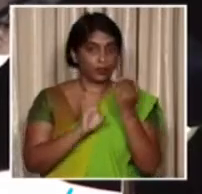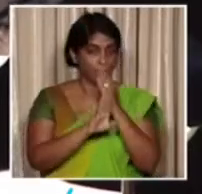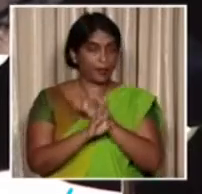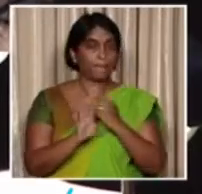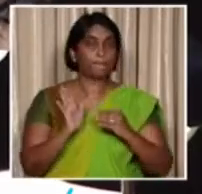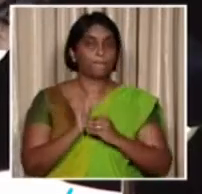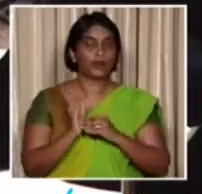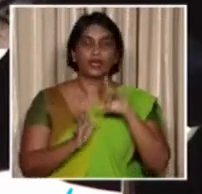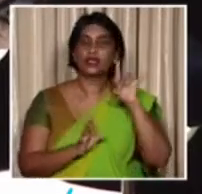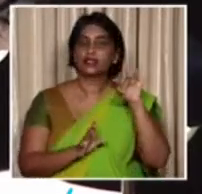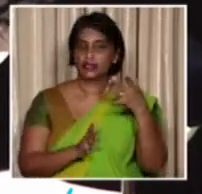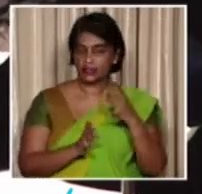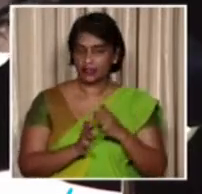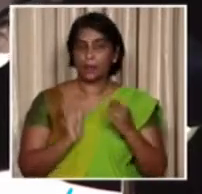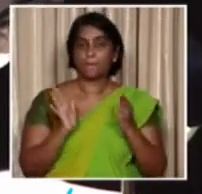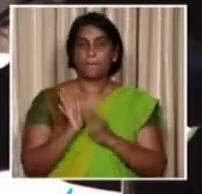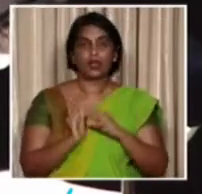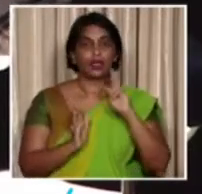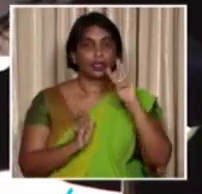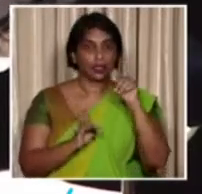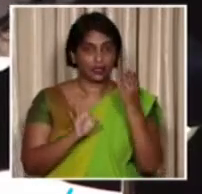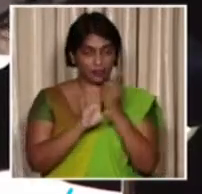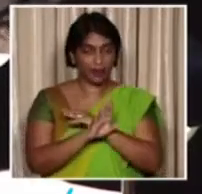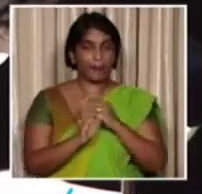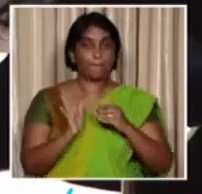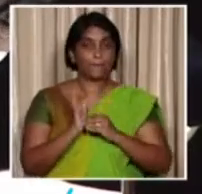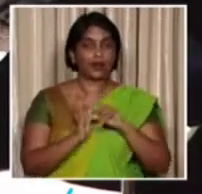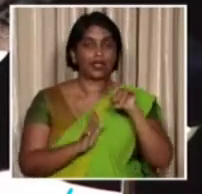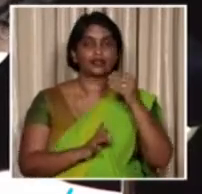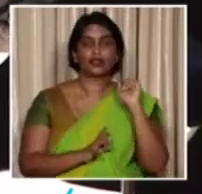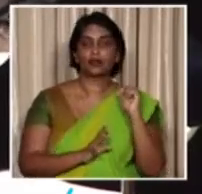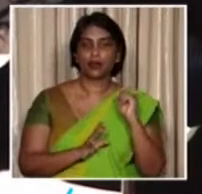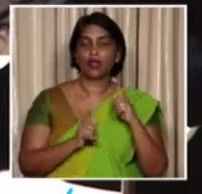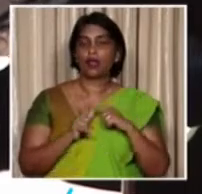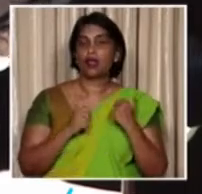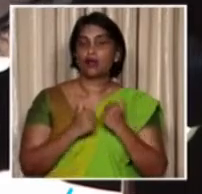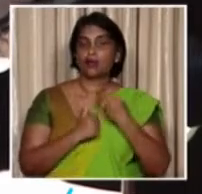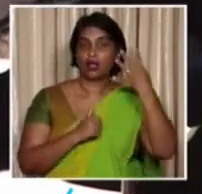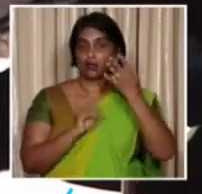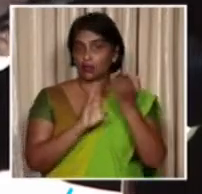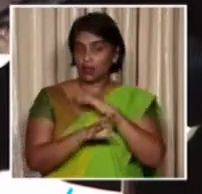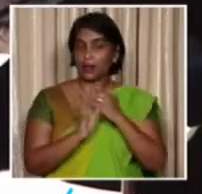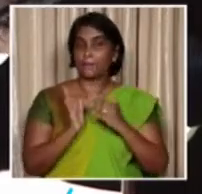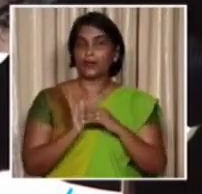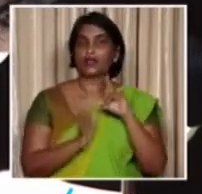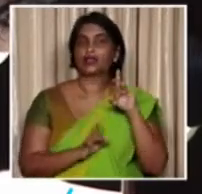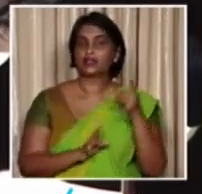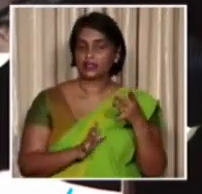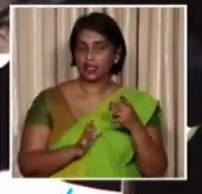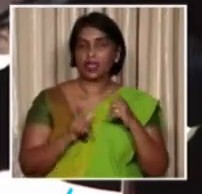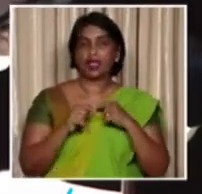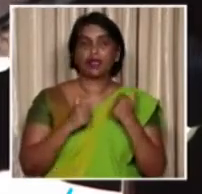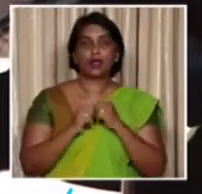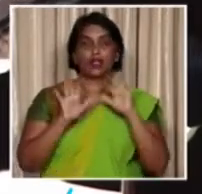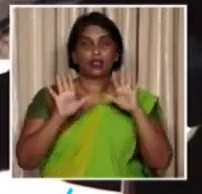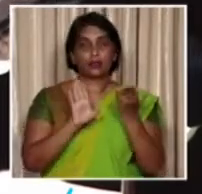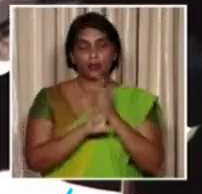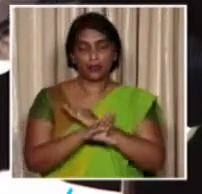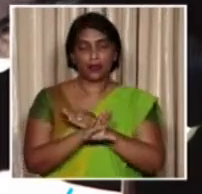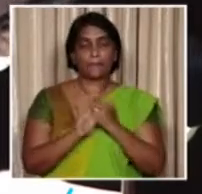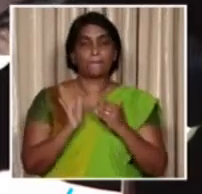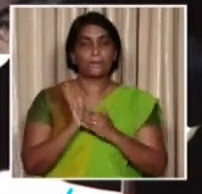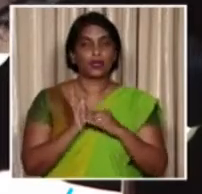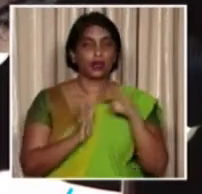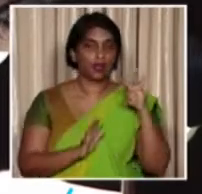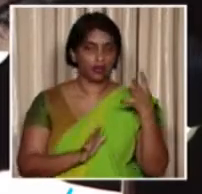මිලියන 100යි මාර්තු 31ට පෙර මිලියන 150යි අප්‍රේල් 4ට පෙර මිලියන 100යි අප්‍රේල් 10ට මිලියන පෙර